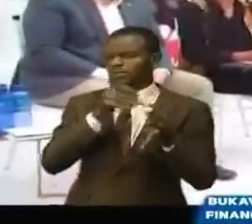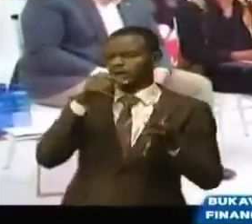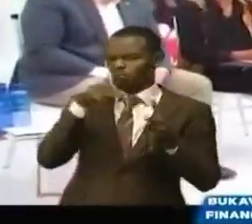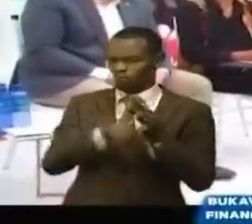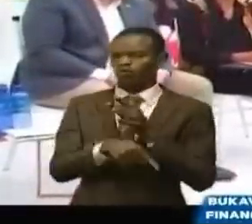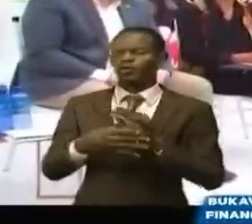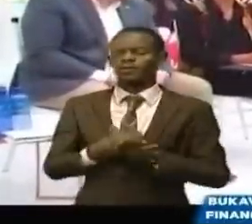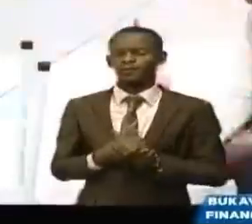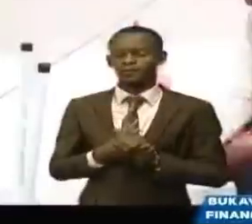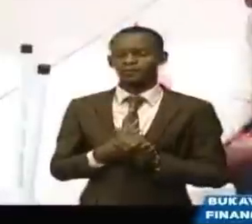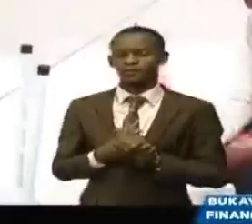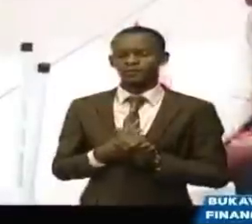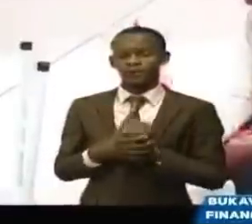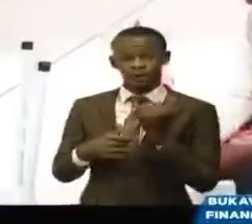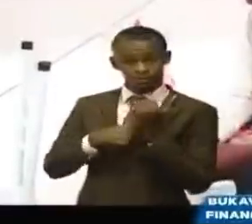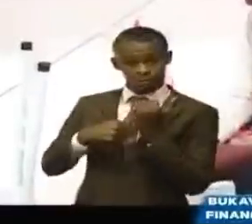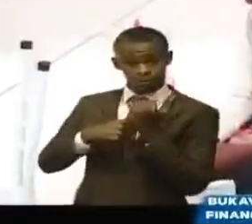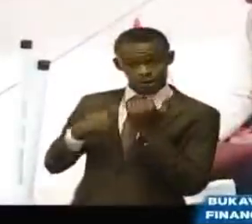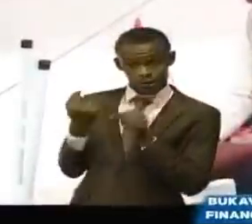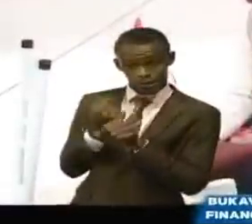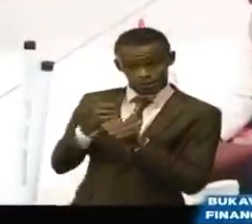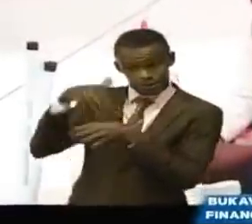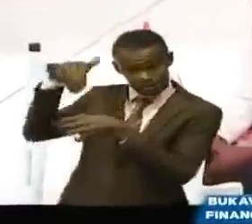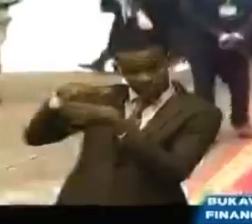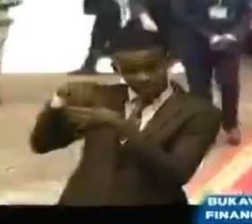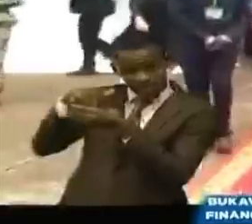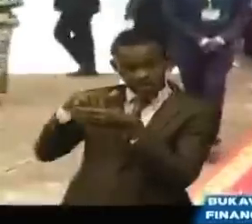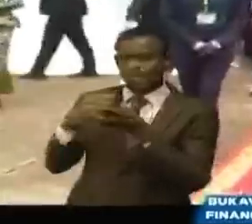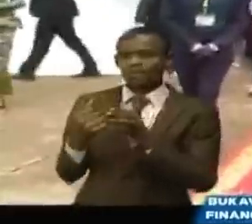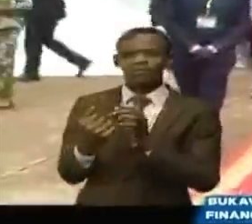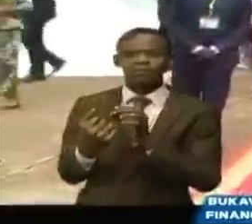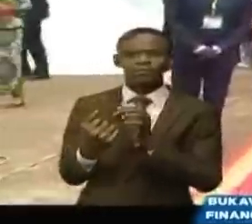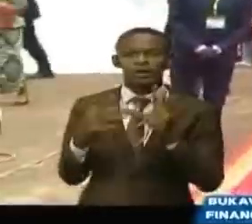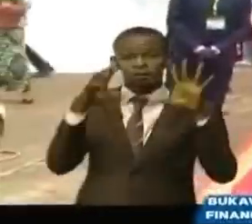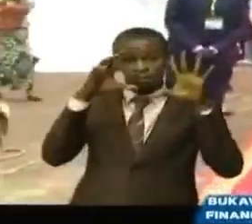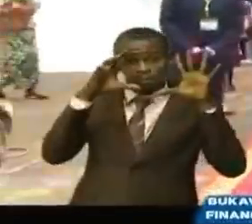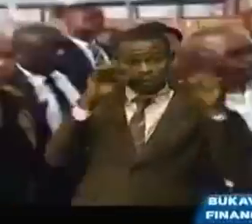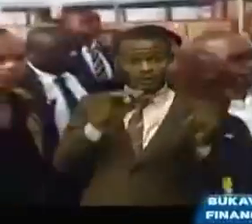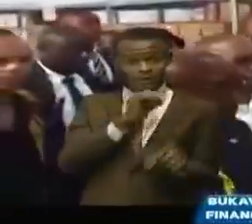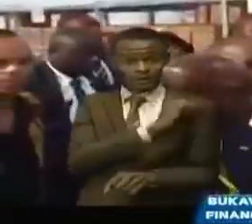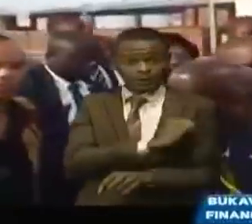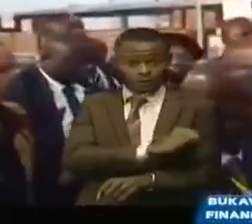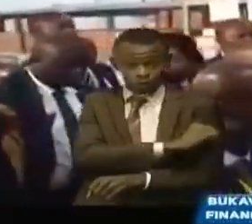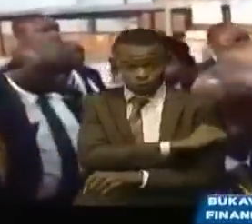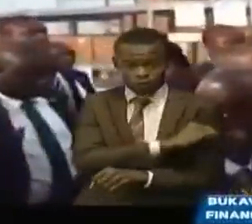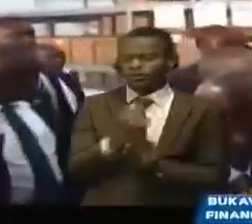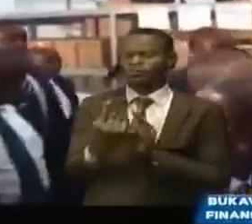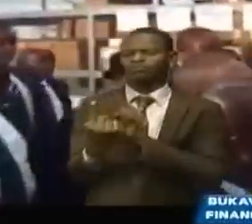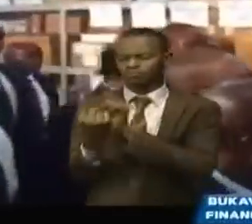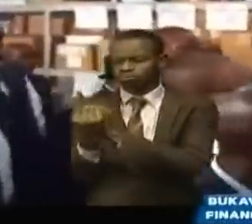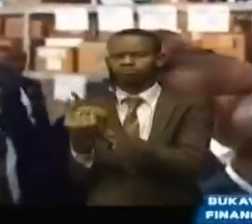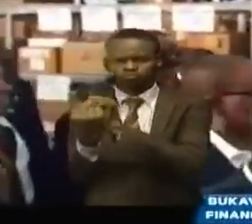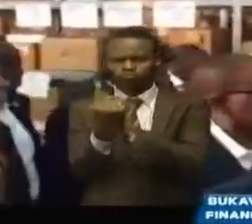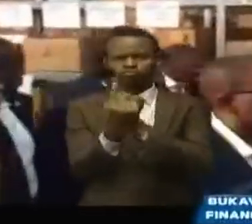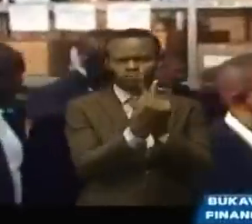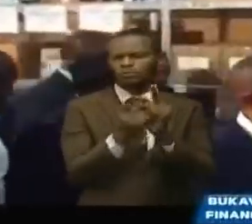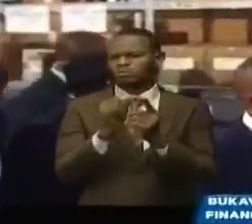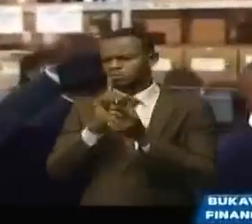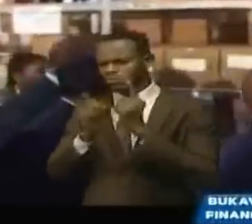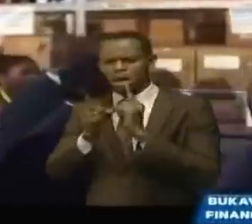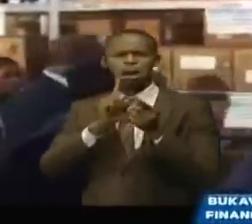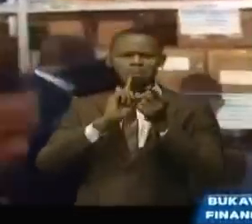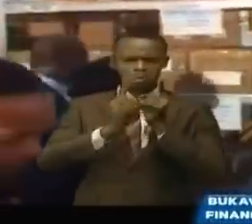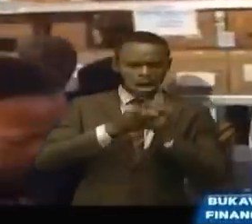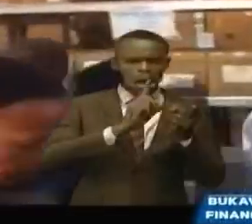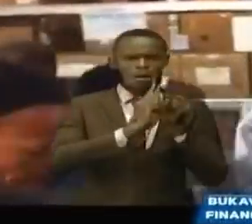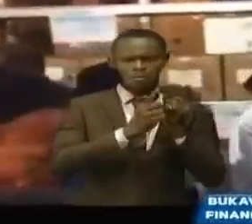qui ont exposé sur leurs différentes interventions, le président de la Confédération helvétique a fait le tour de l'entrepôt construit aux normes